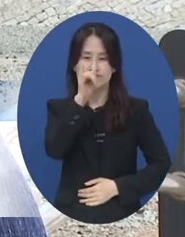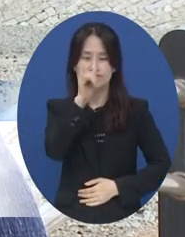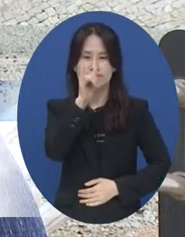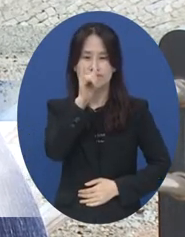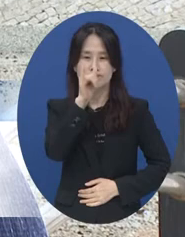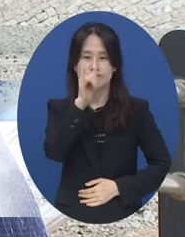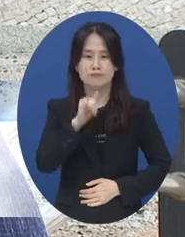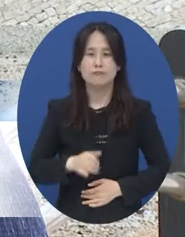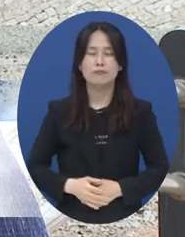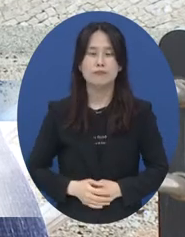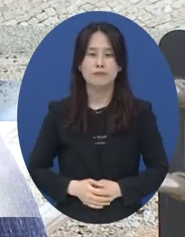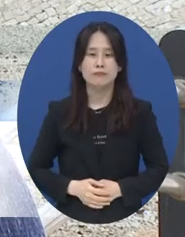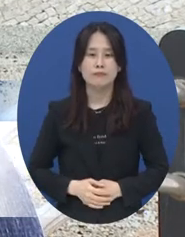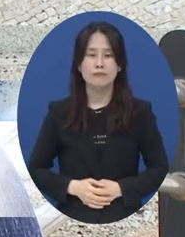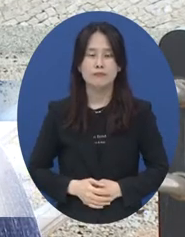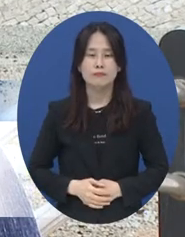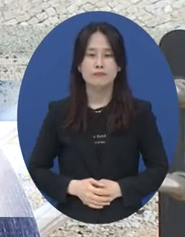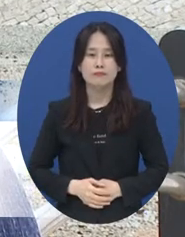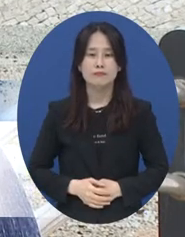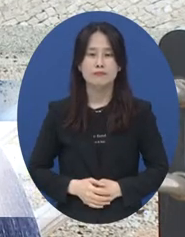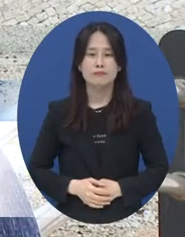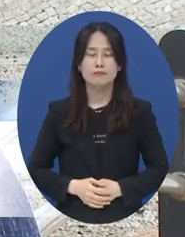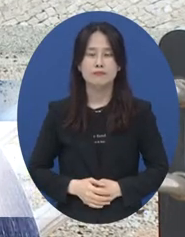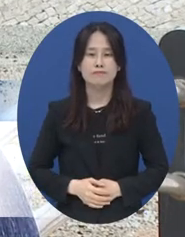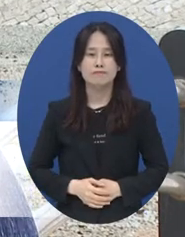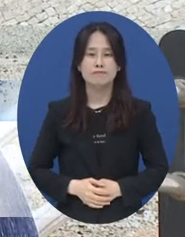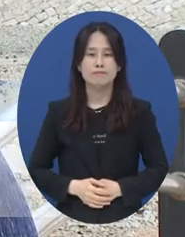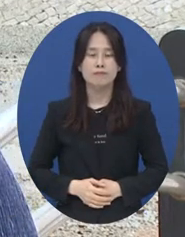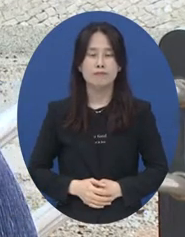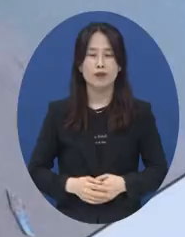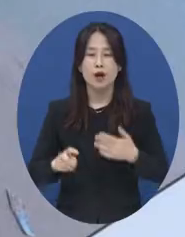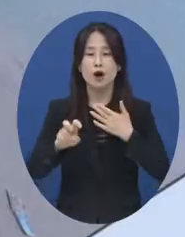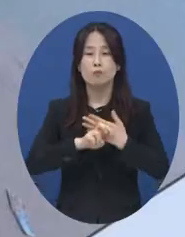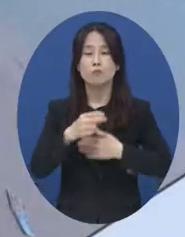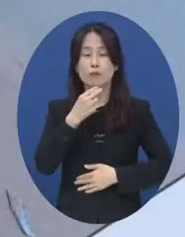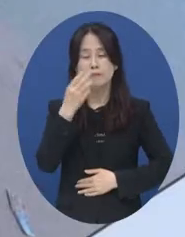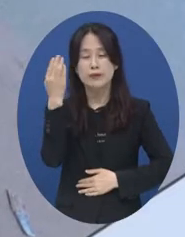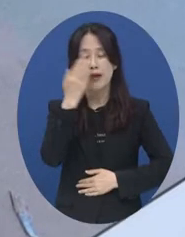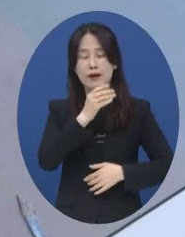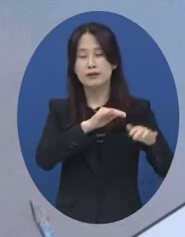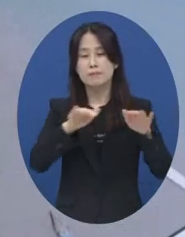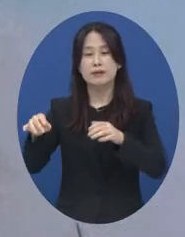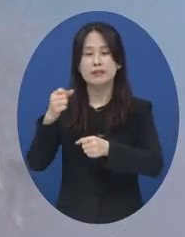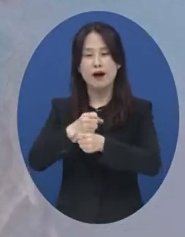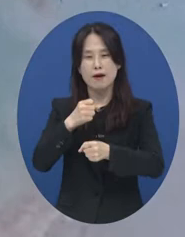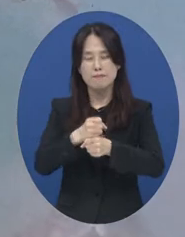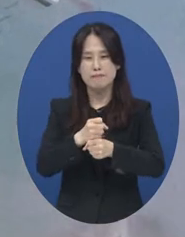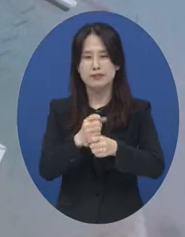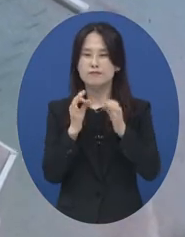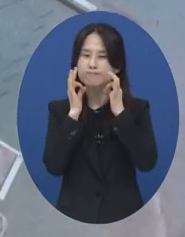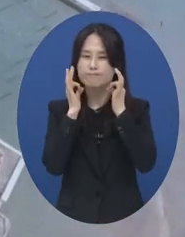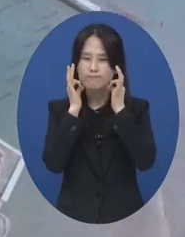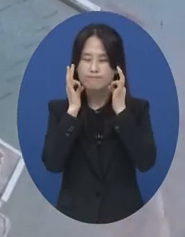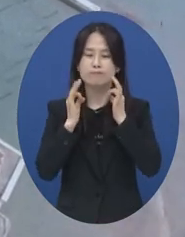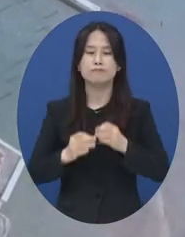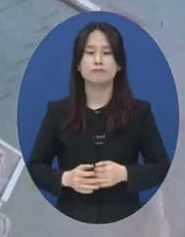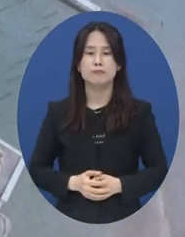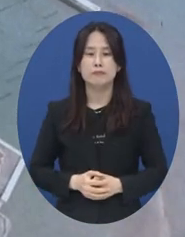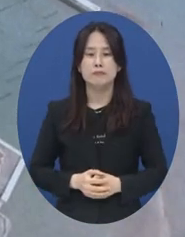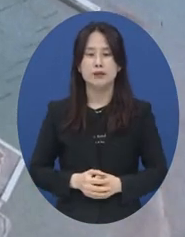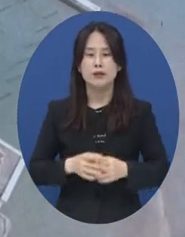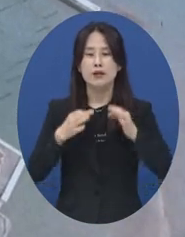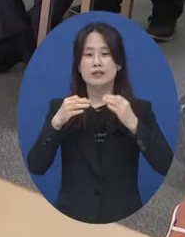어민들이나 주민들이 조금 그거로 인해서 좀 피해는 당연히 있는데요. 경기도는 불법 없는 깨끗한 바다 만들기에